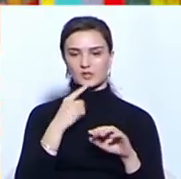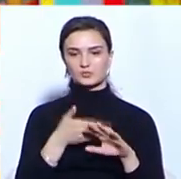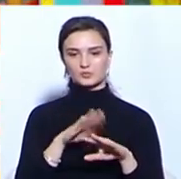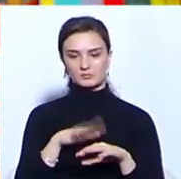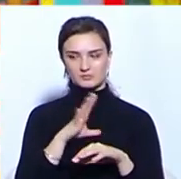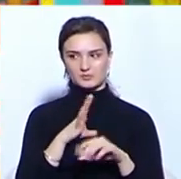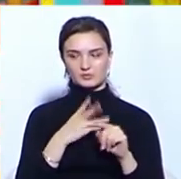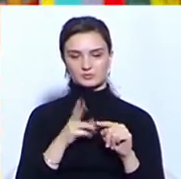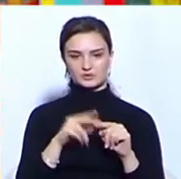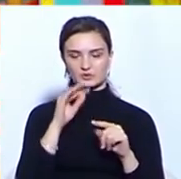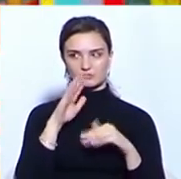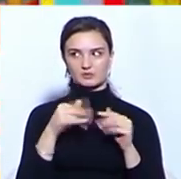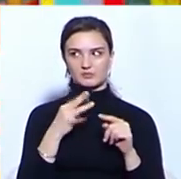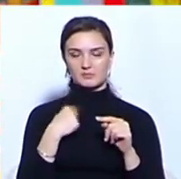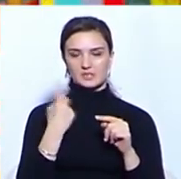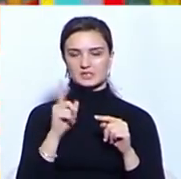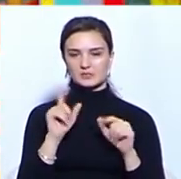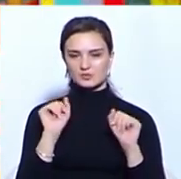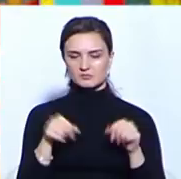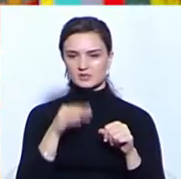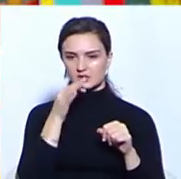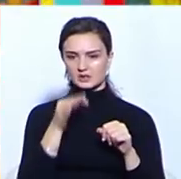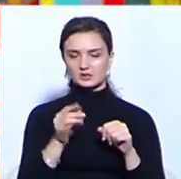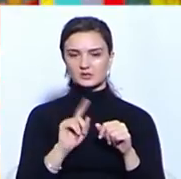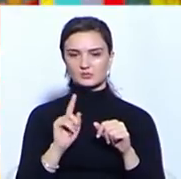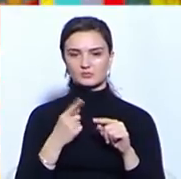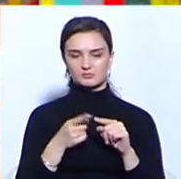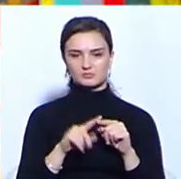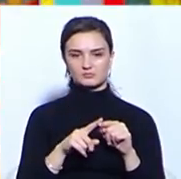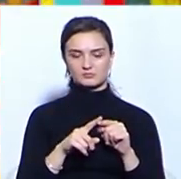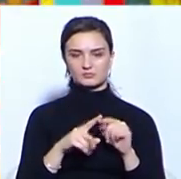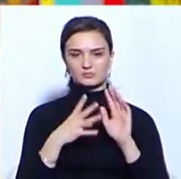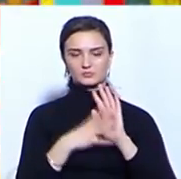გართულებებიც აქვს და ასე შემდეგ. მაგრამ მე ერთი რამ შემიძლია გითხრათ, რომ